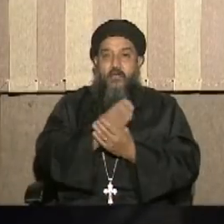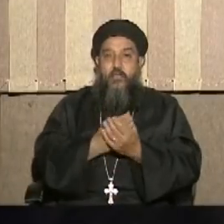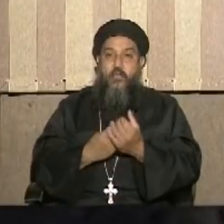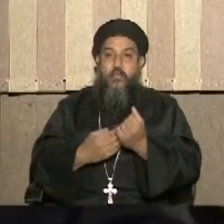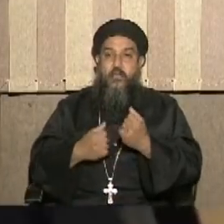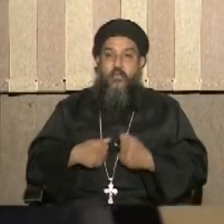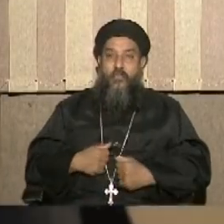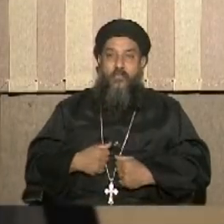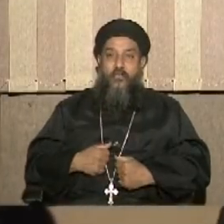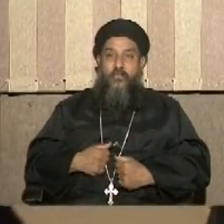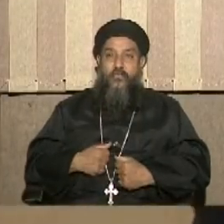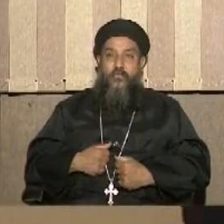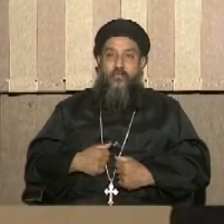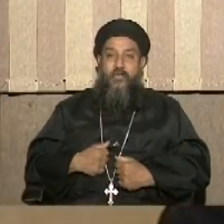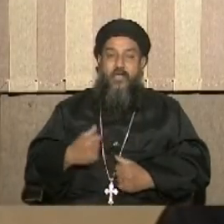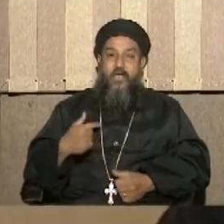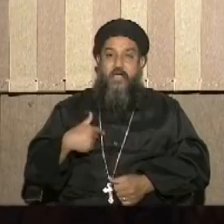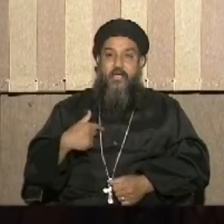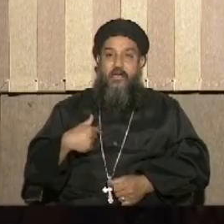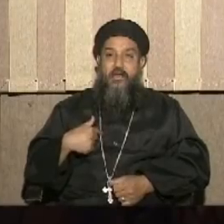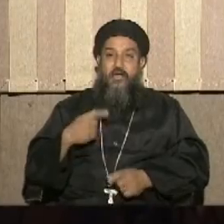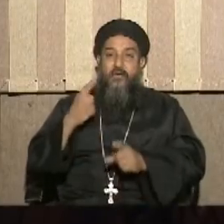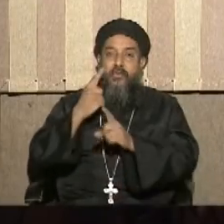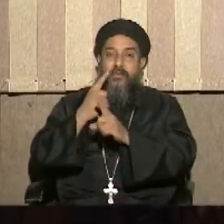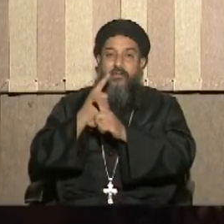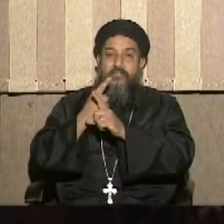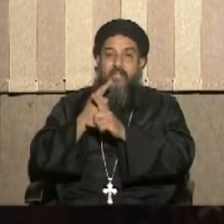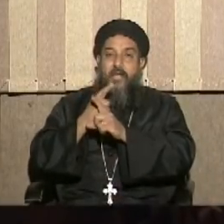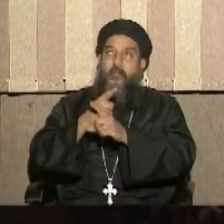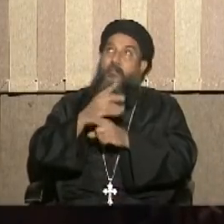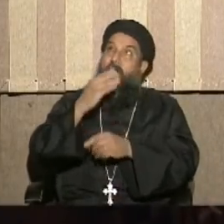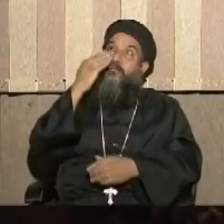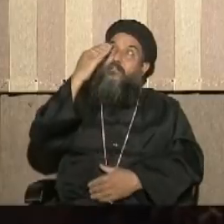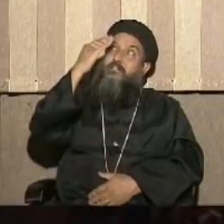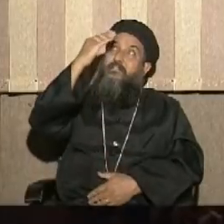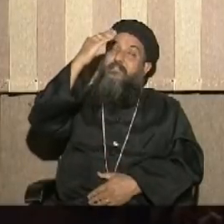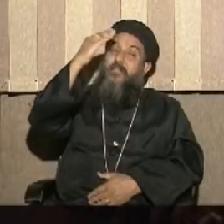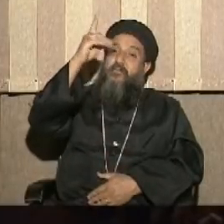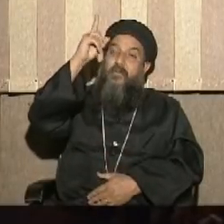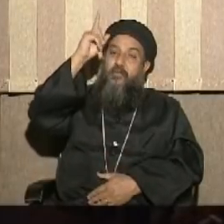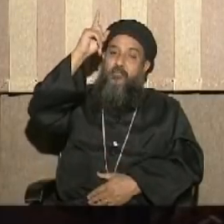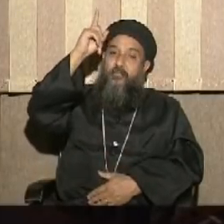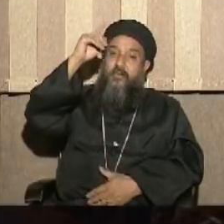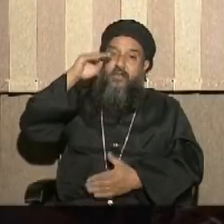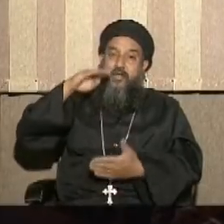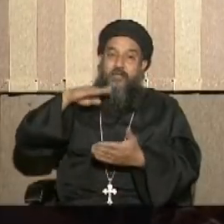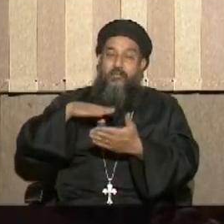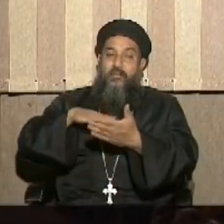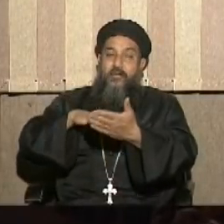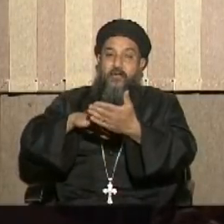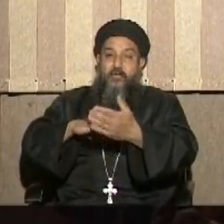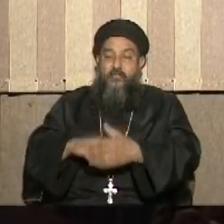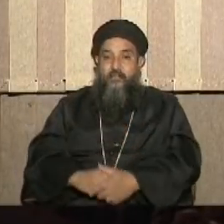أولادك، اذكرن دايما أنواعش النعمة. ربنا معكم،